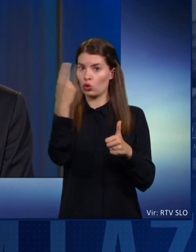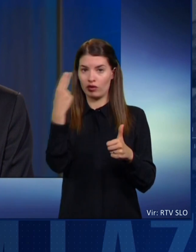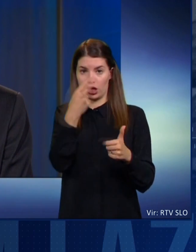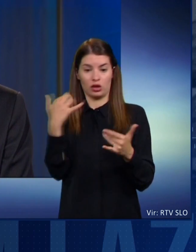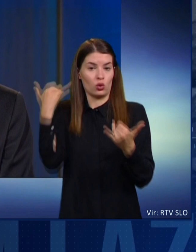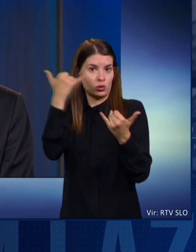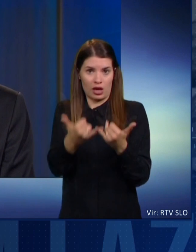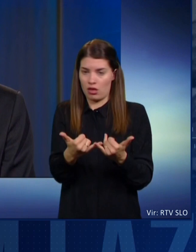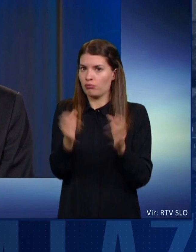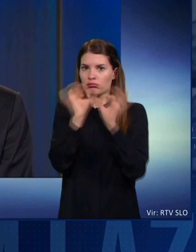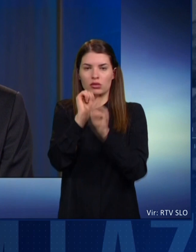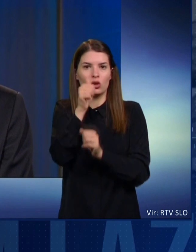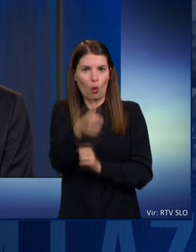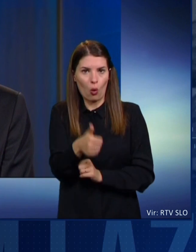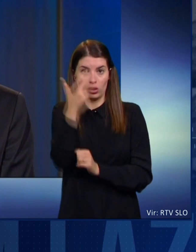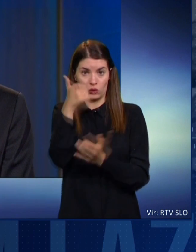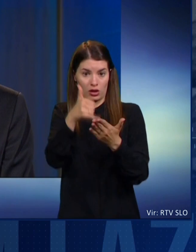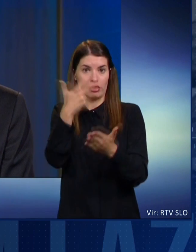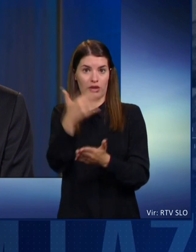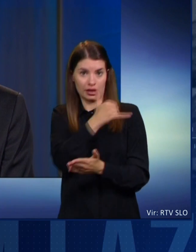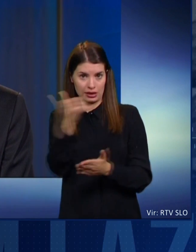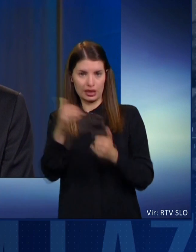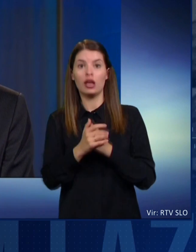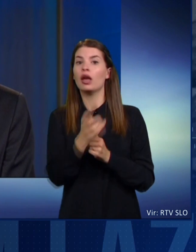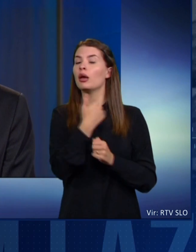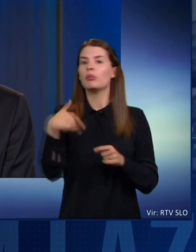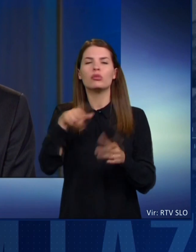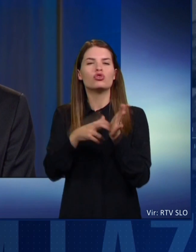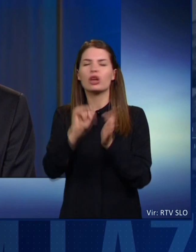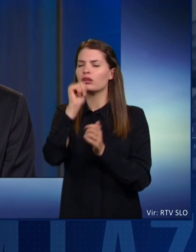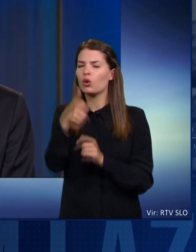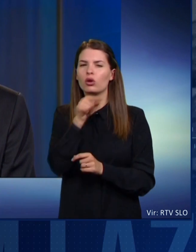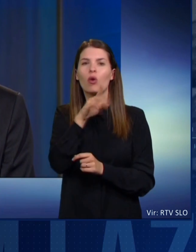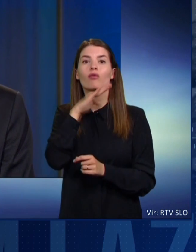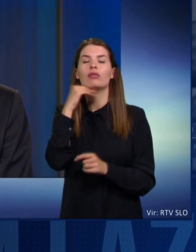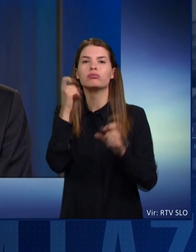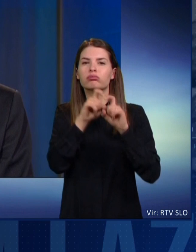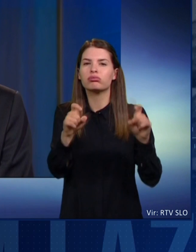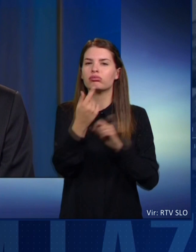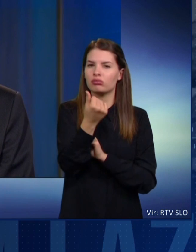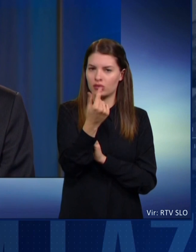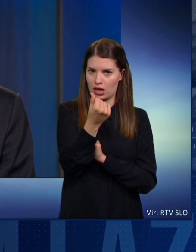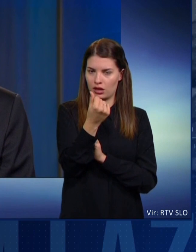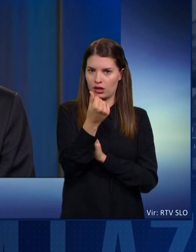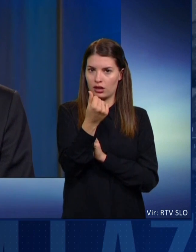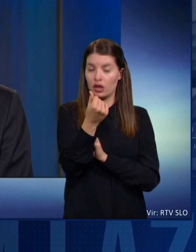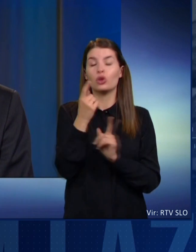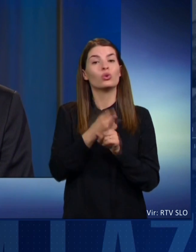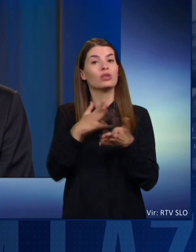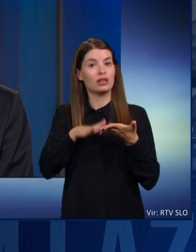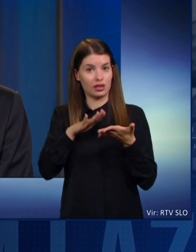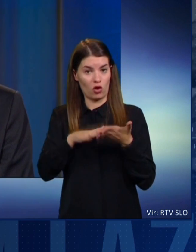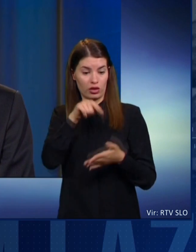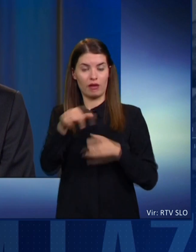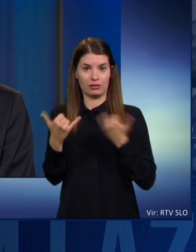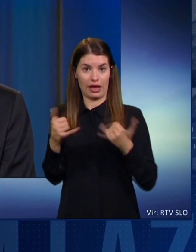30 letih. Dejstvo je, da tako zadolženi, kot smo danes, nismo bili še nikoli. Dejstvo je tudi, da je